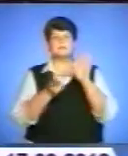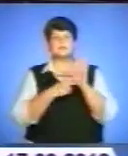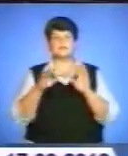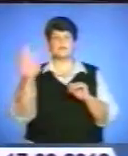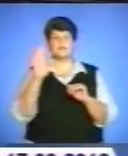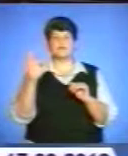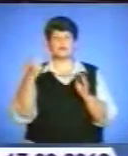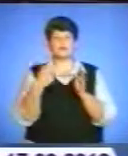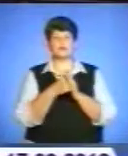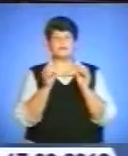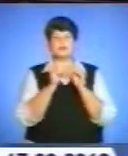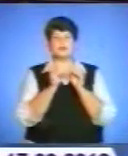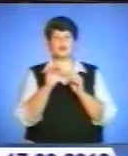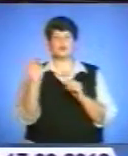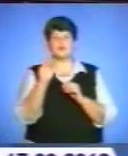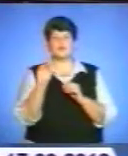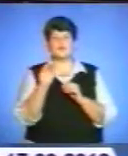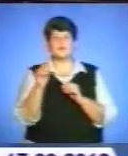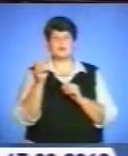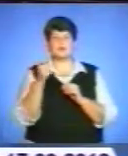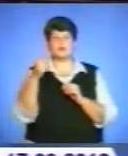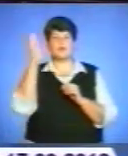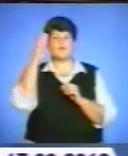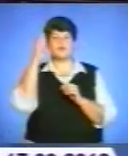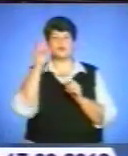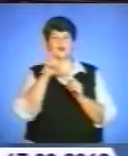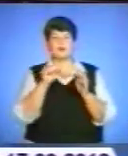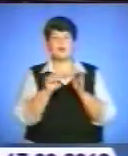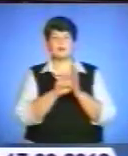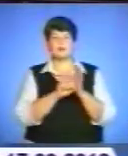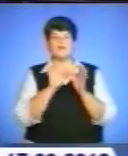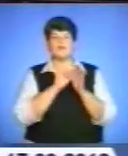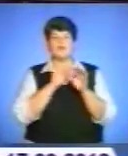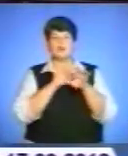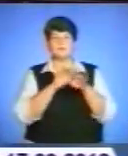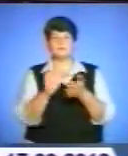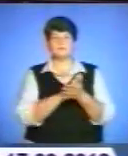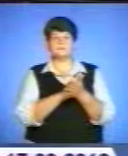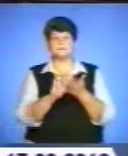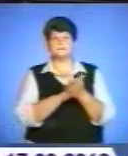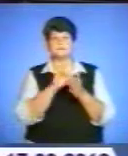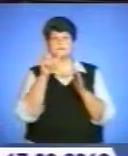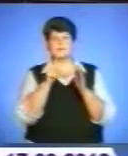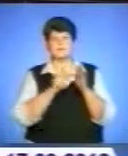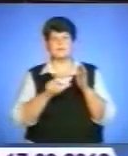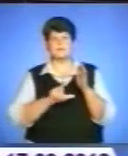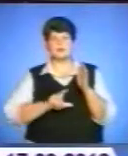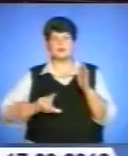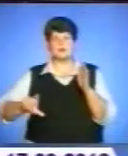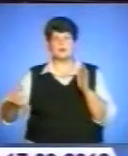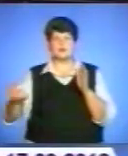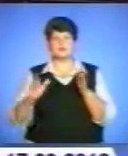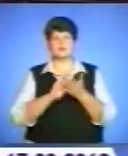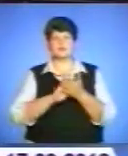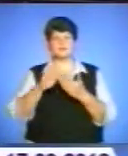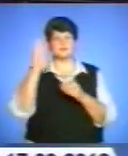Вересня по 10 жовтня Тернопільводоканал проводитиме механічну очистку, промивання та дезінфекцію резервуарів